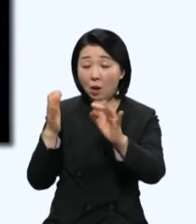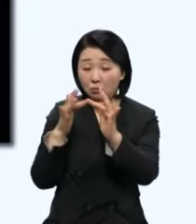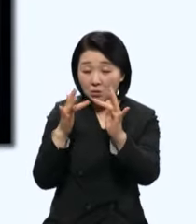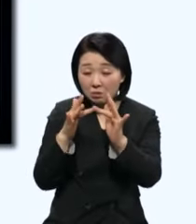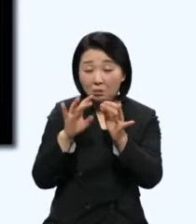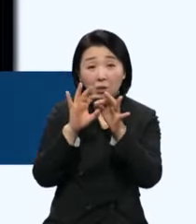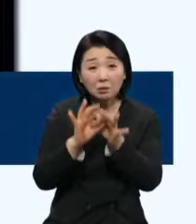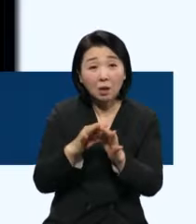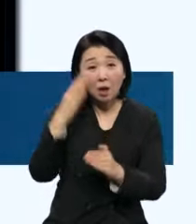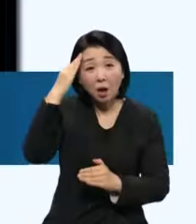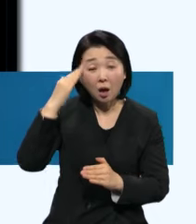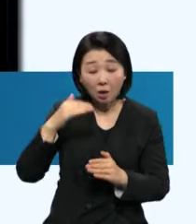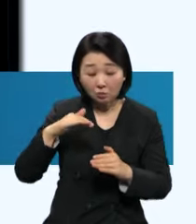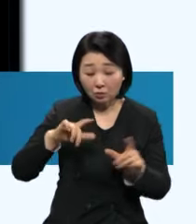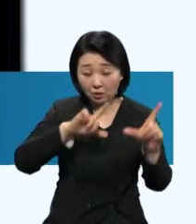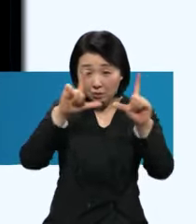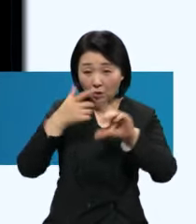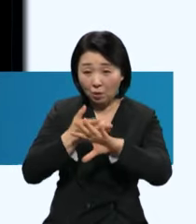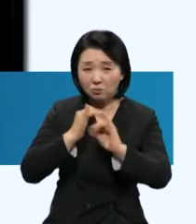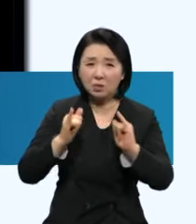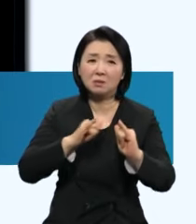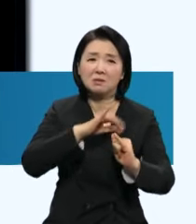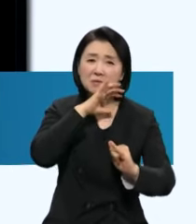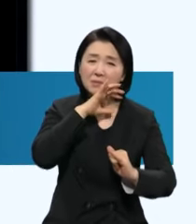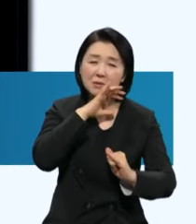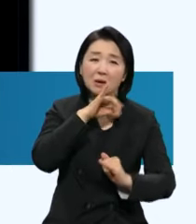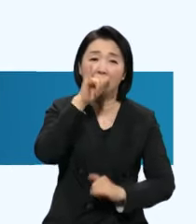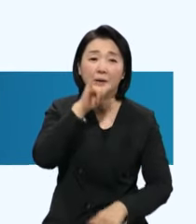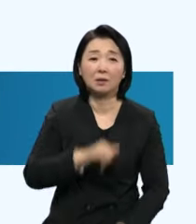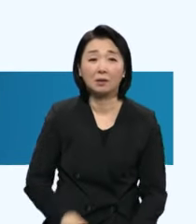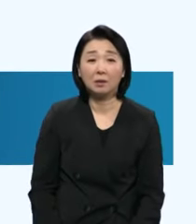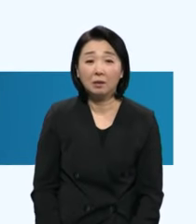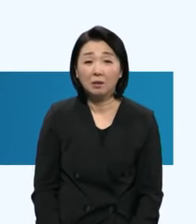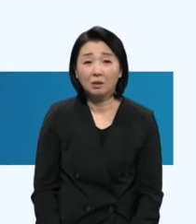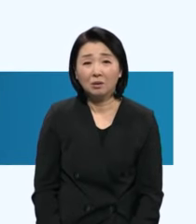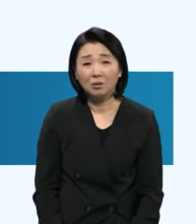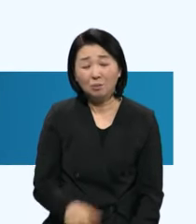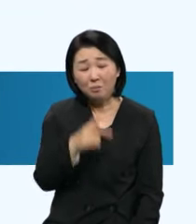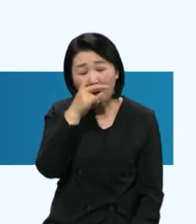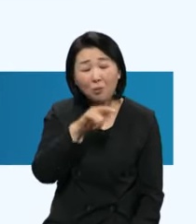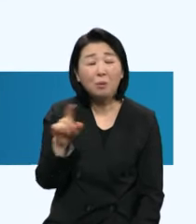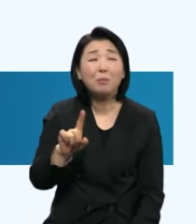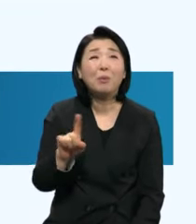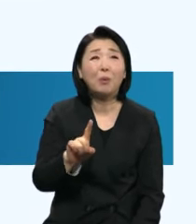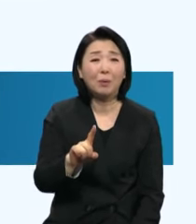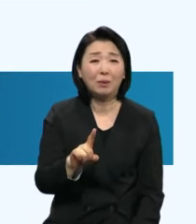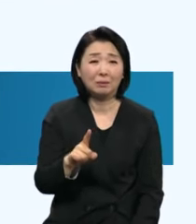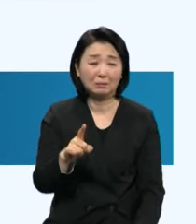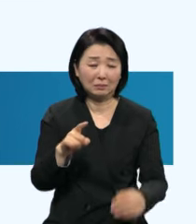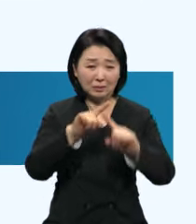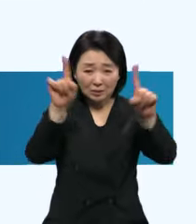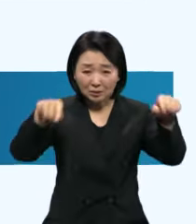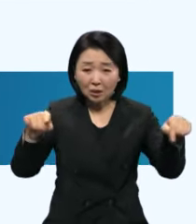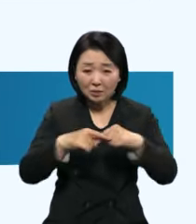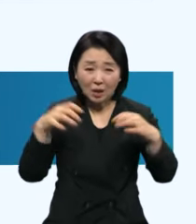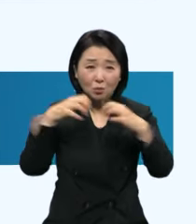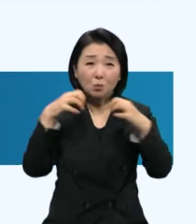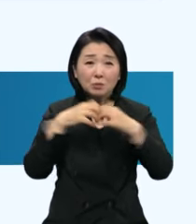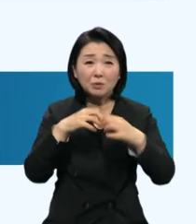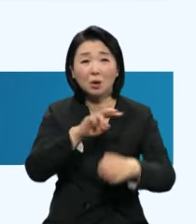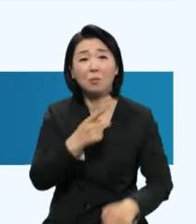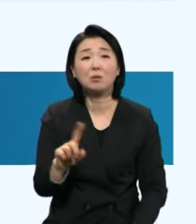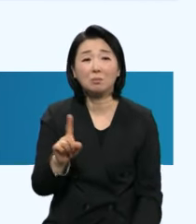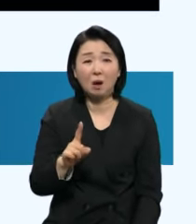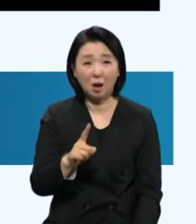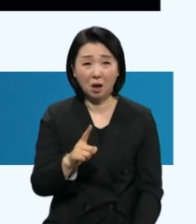커뮤니티에선 한국에 사는 외국인들을 중심으로 불만이 터져나왔습니다. 어떤 바보가 전단을 공습이라고 번역하느냐,